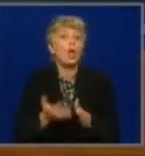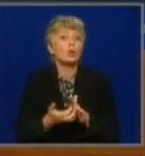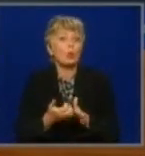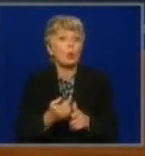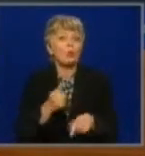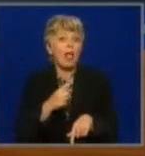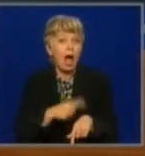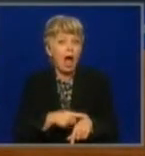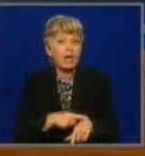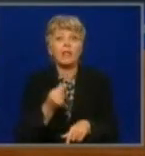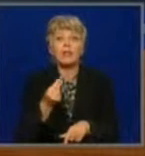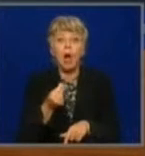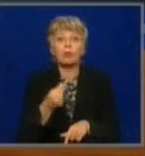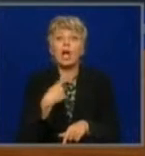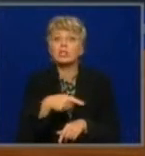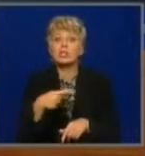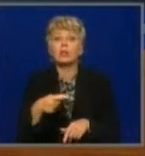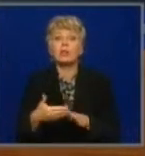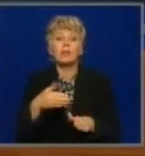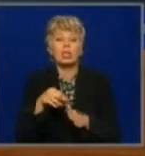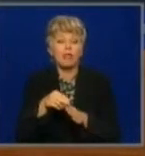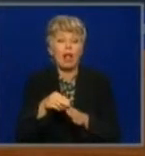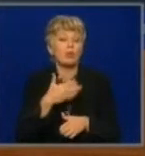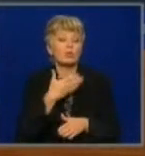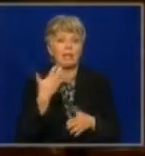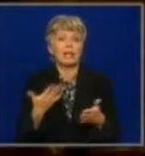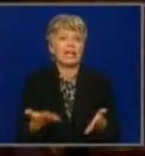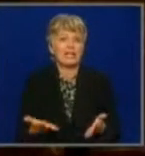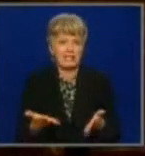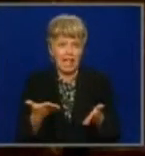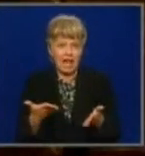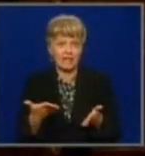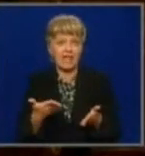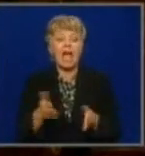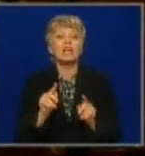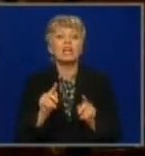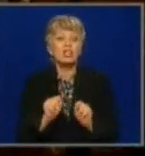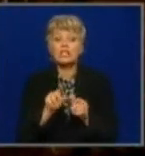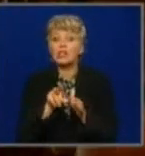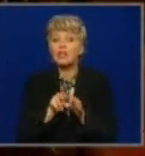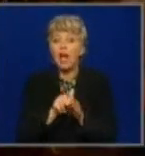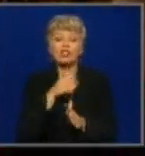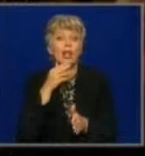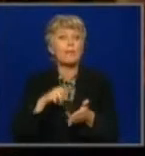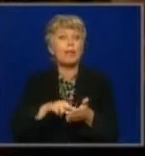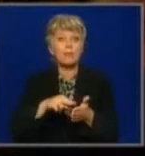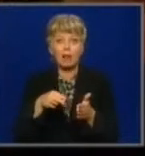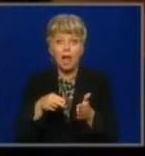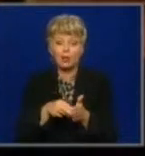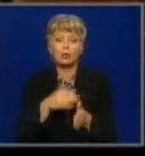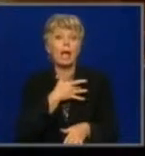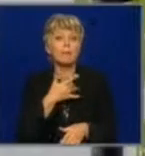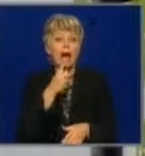naudas, kas citos priekšvēlēšanu periodos nebija tik izteikti. Par cik šīs vēlēšanas nebija plānotas, partijām